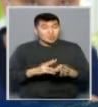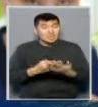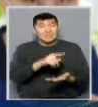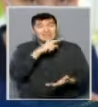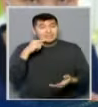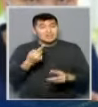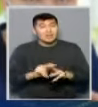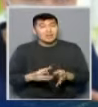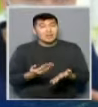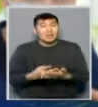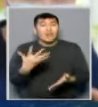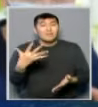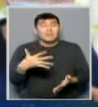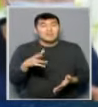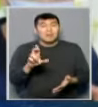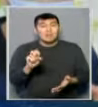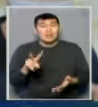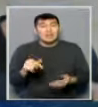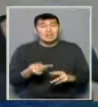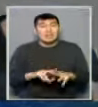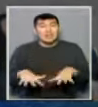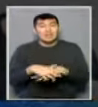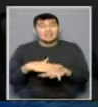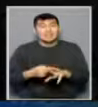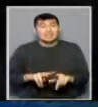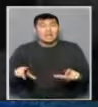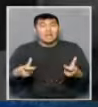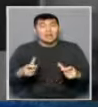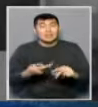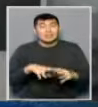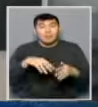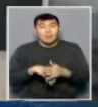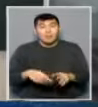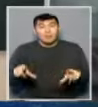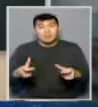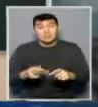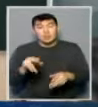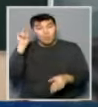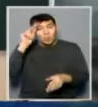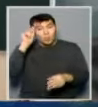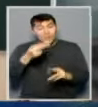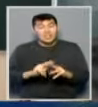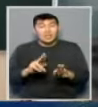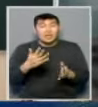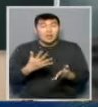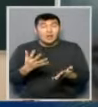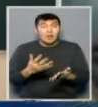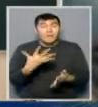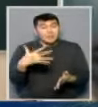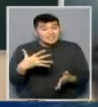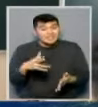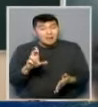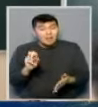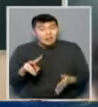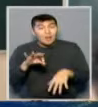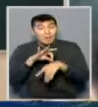необходимо набрать не менее 50 баллов на едином национальном тестированием ходе экзамена учащиеся набравшийся свыше 50